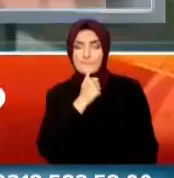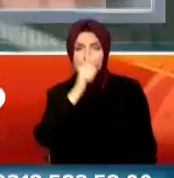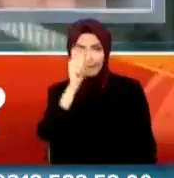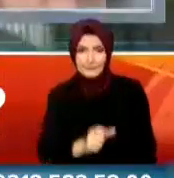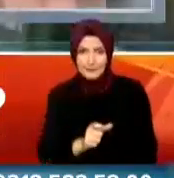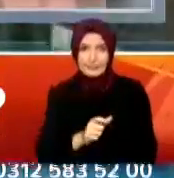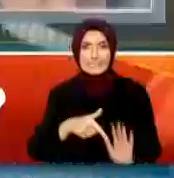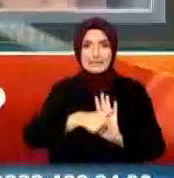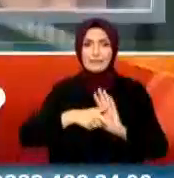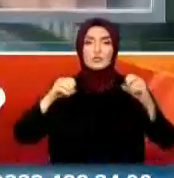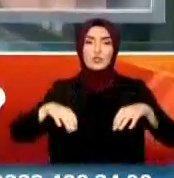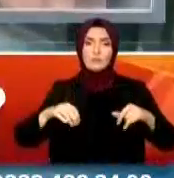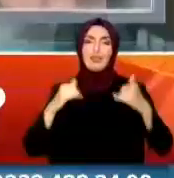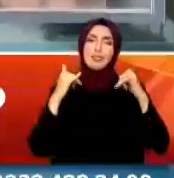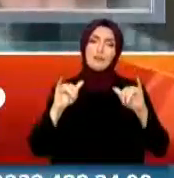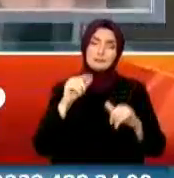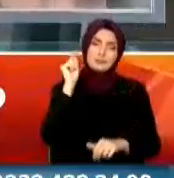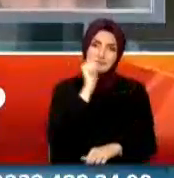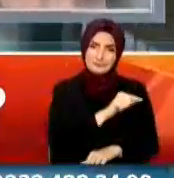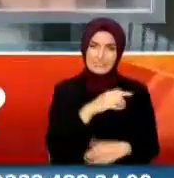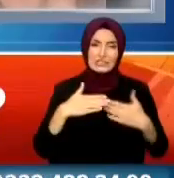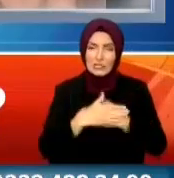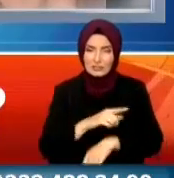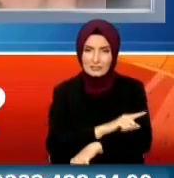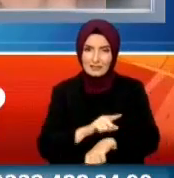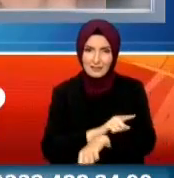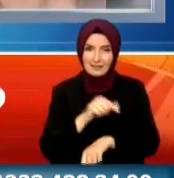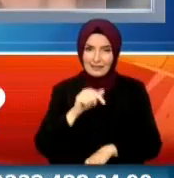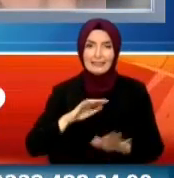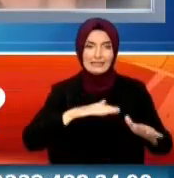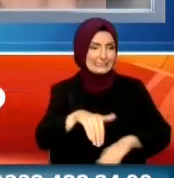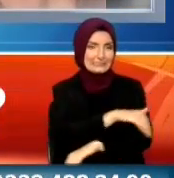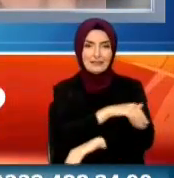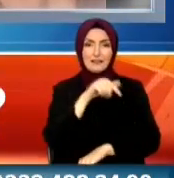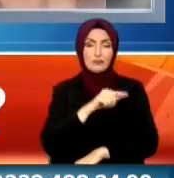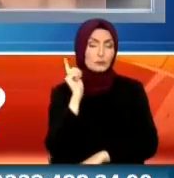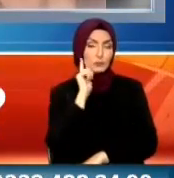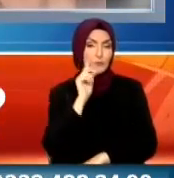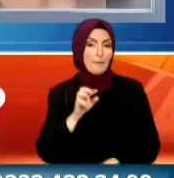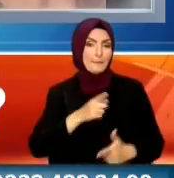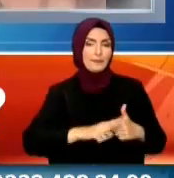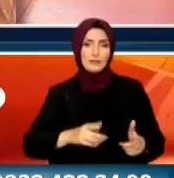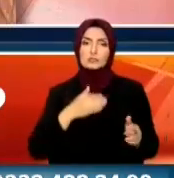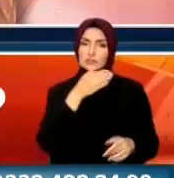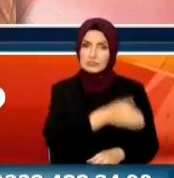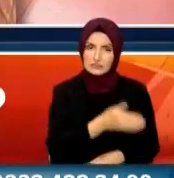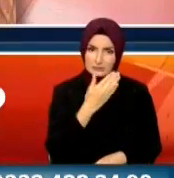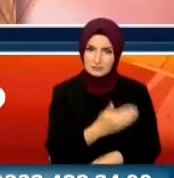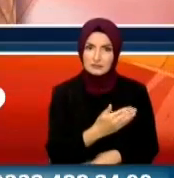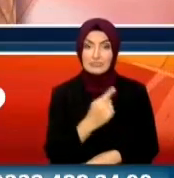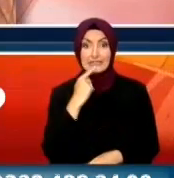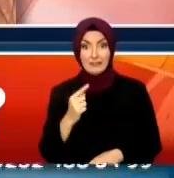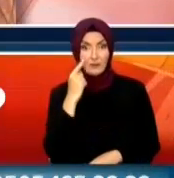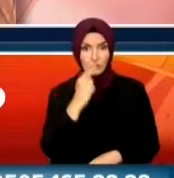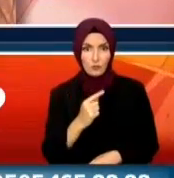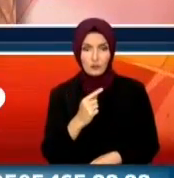Gece saatlerinde çift sahildeki ünlü bir plaja gitti. Ancak iddiaya göre güvenlik görevlileri tarafından darp edildi. Korkudan ölüyordu. Daha